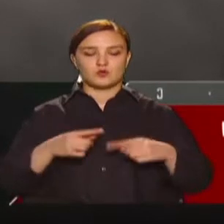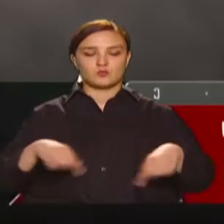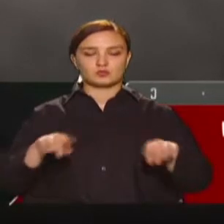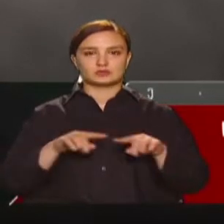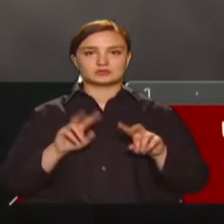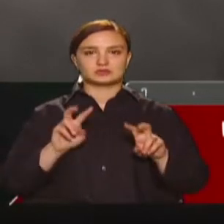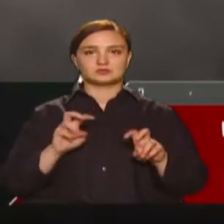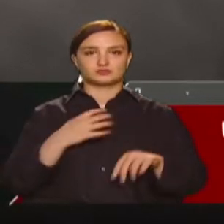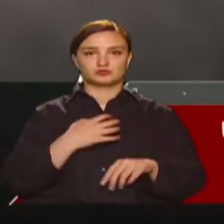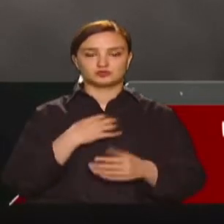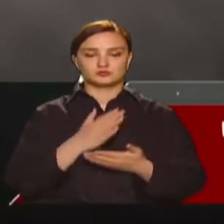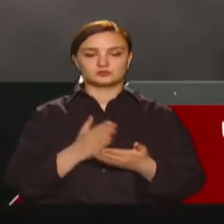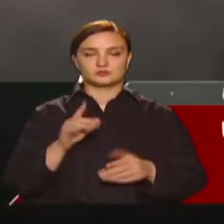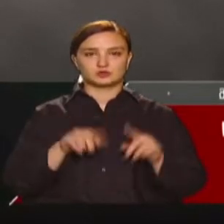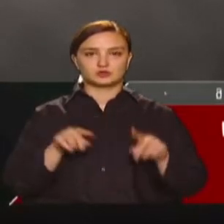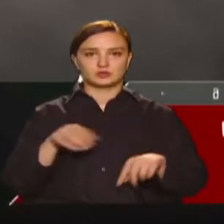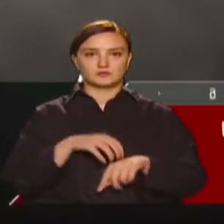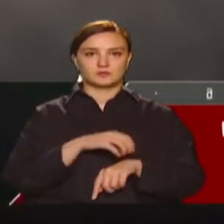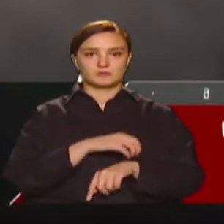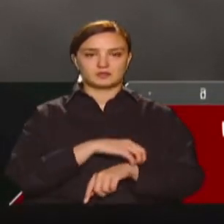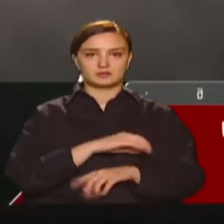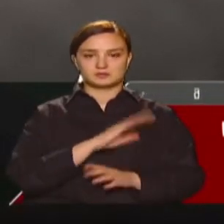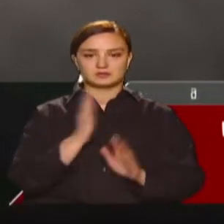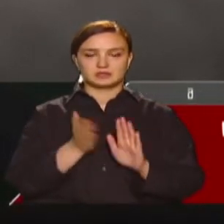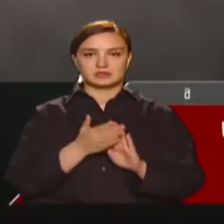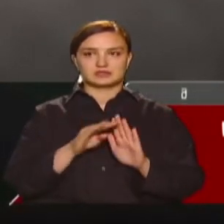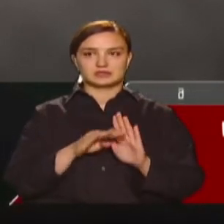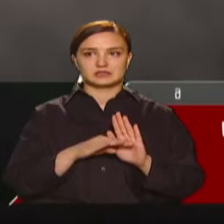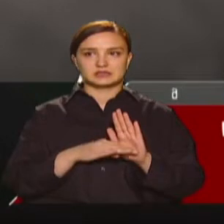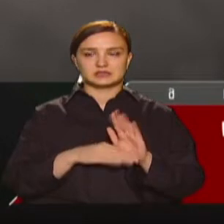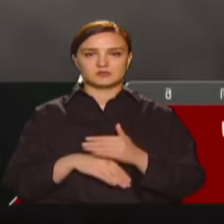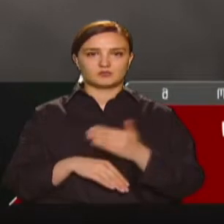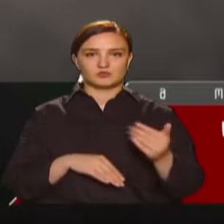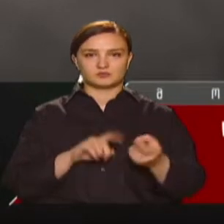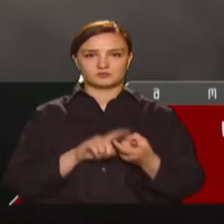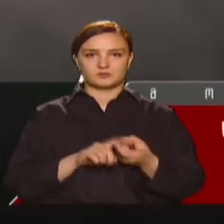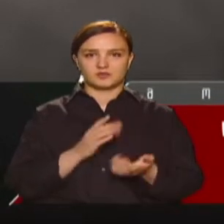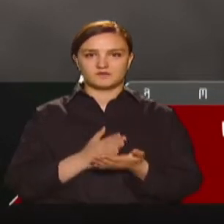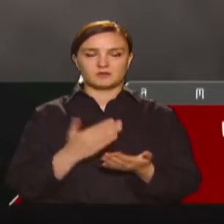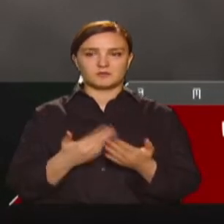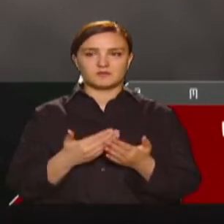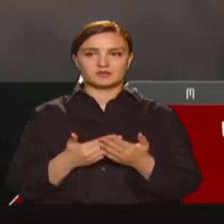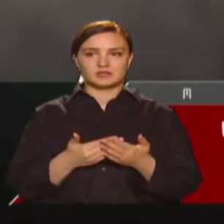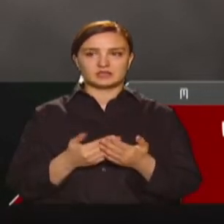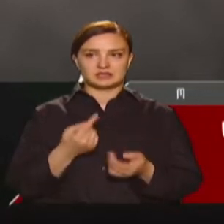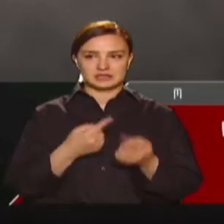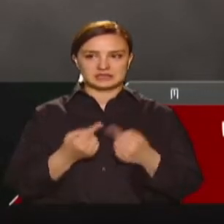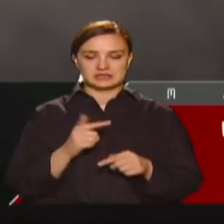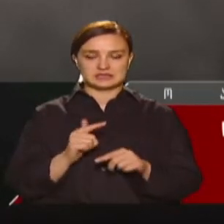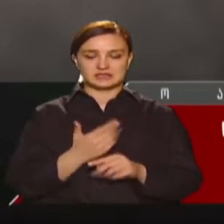მნიშვნელოვანი ნაწილი და რიგ შემთხვევაში პარტიები მთლიანად სისტემის ნაწილად არიან ქცეული. Ანუ ისევე